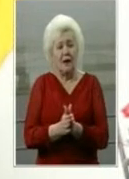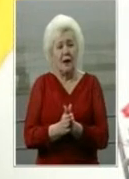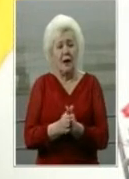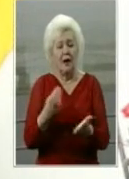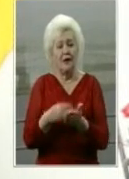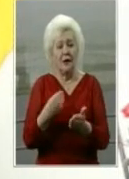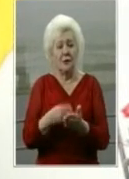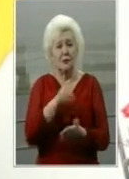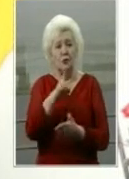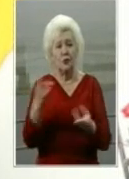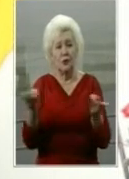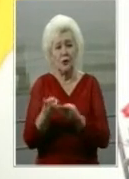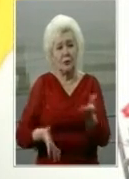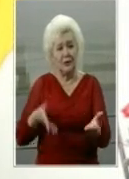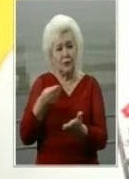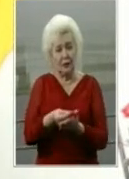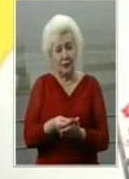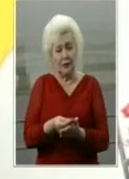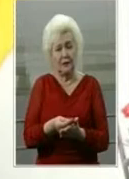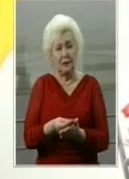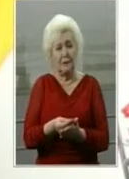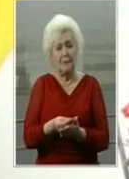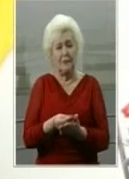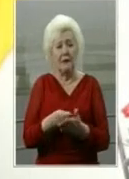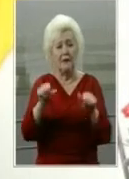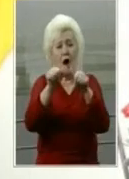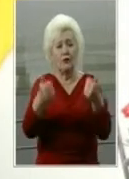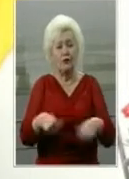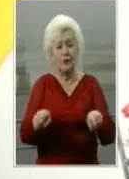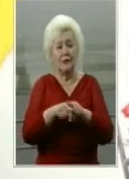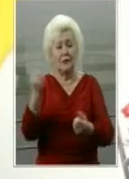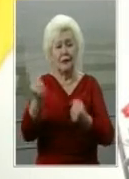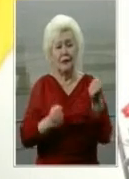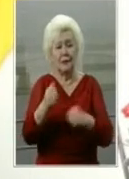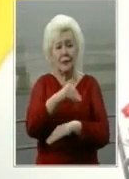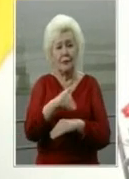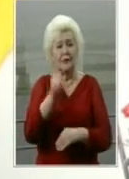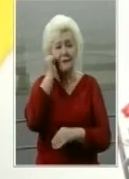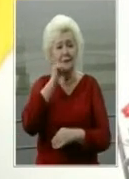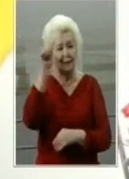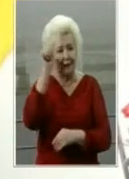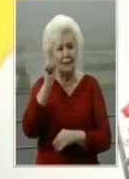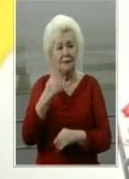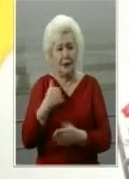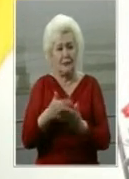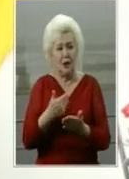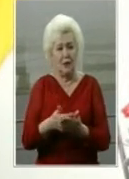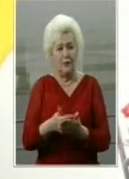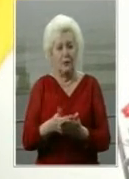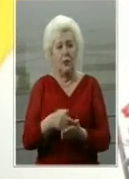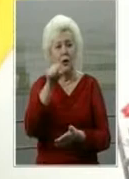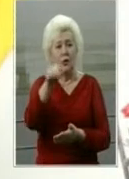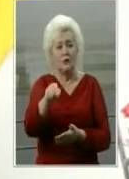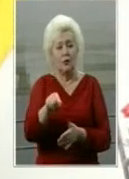загальна сума, яку потрібно буде сплатити за митне оформлення таких автомобілів, вона старих, я маю на увазі,